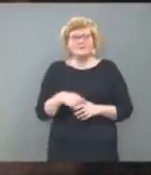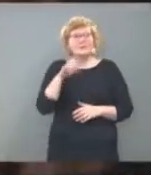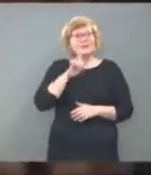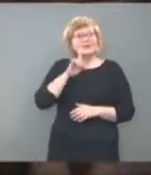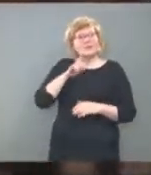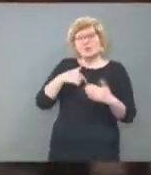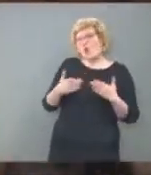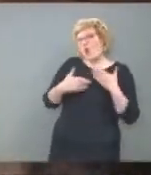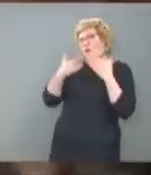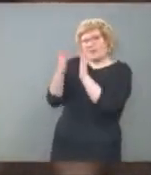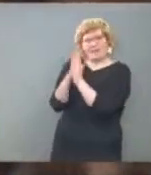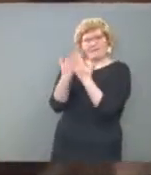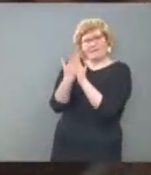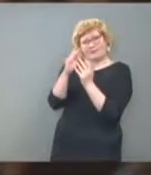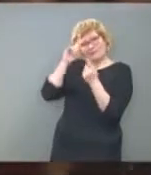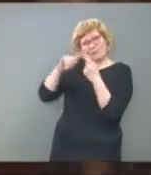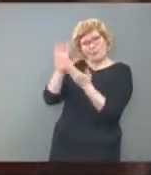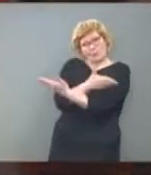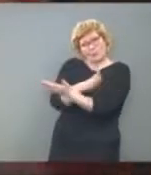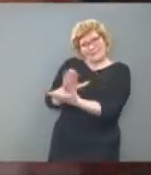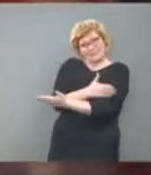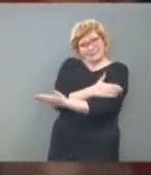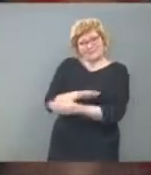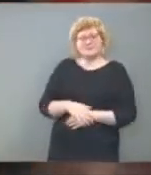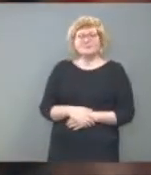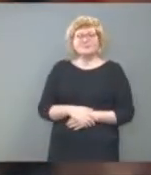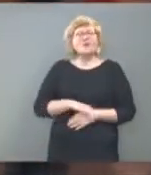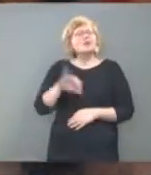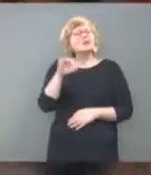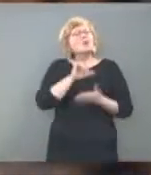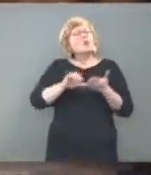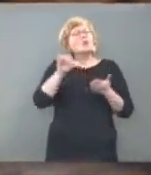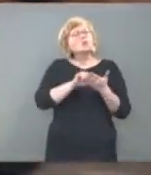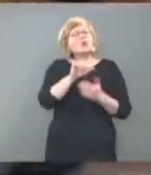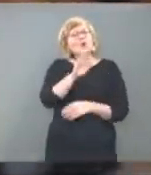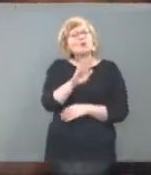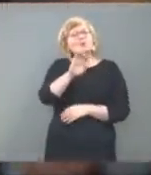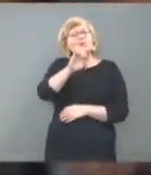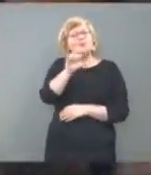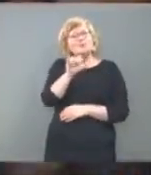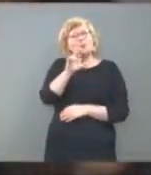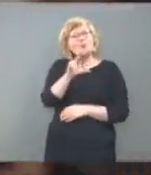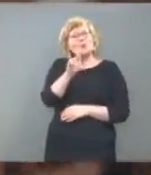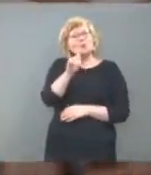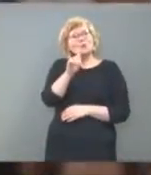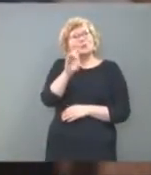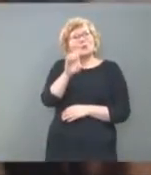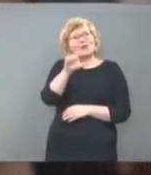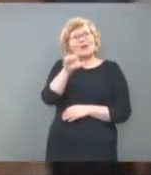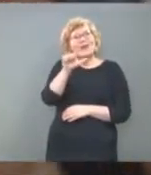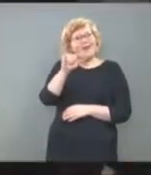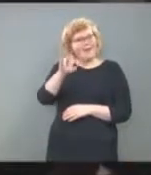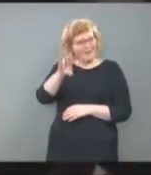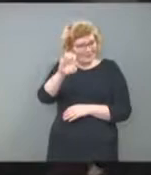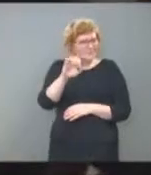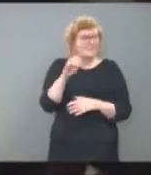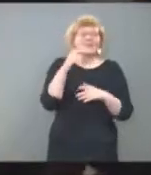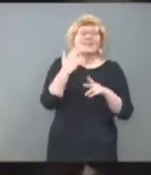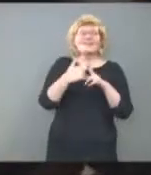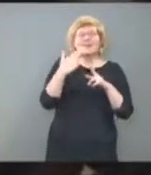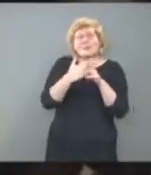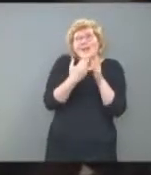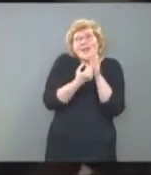poèmes, un bouquin de Baudelaire. D'accord? Ça s'appelle Les Fleurs du Mal. C'est un peu, vous savez, c'est quand on a 13, 14